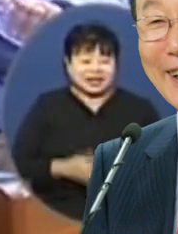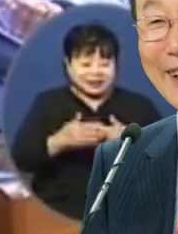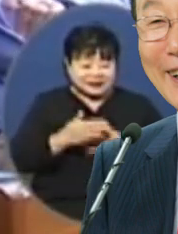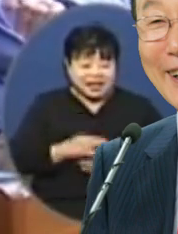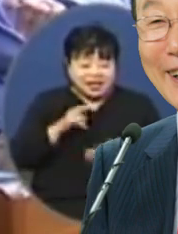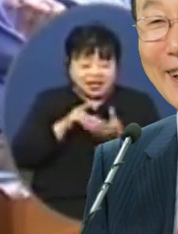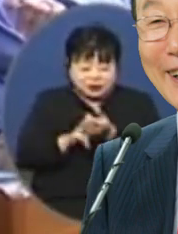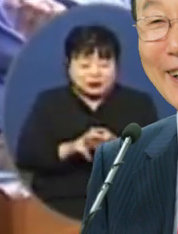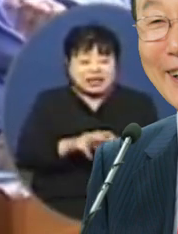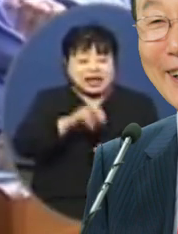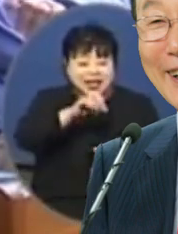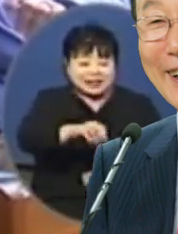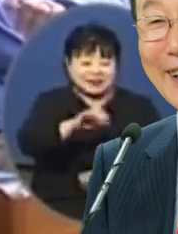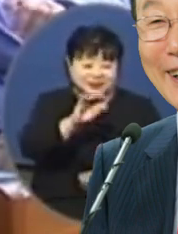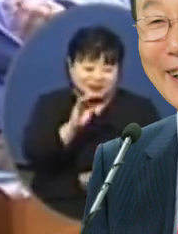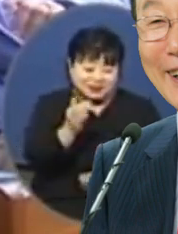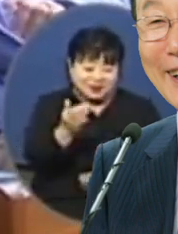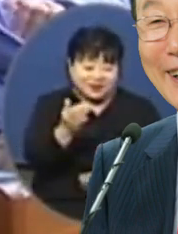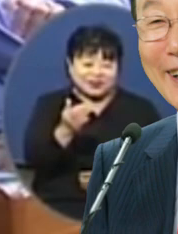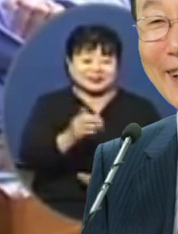나의 요새가 되셔서